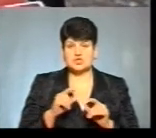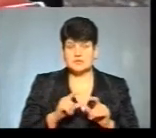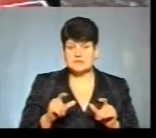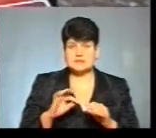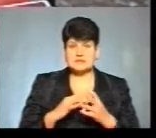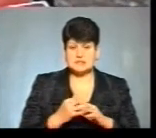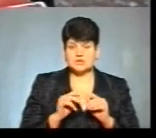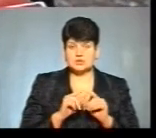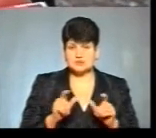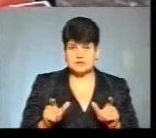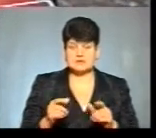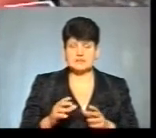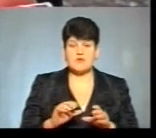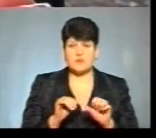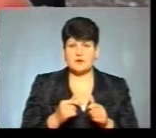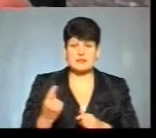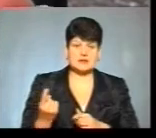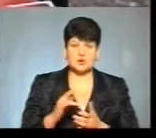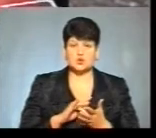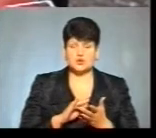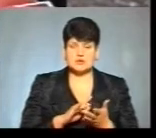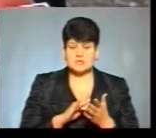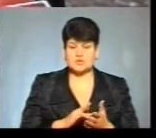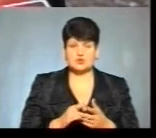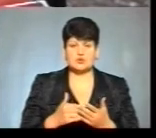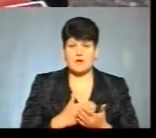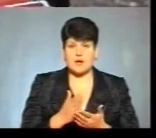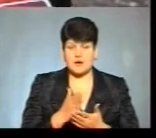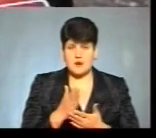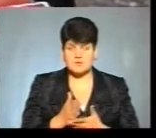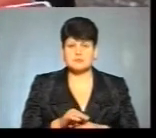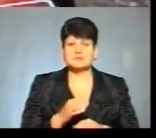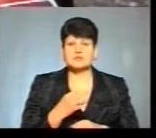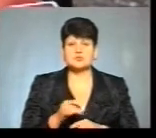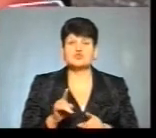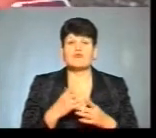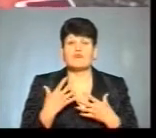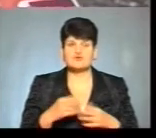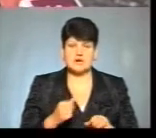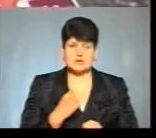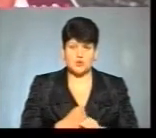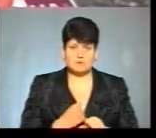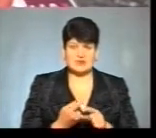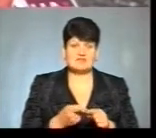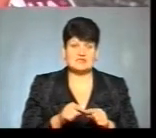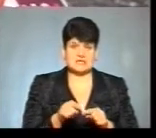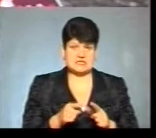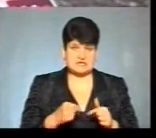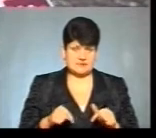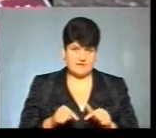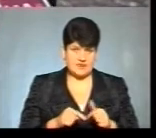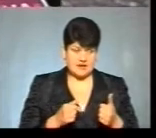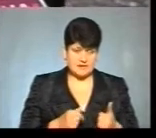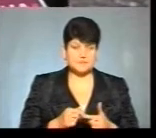формування єдиної туристичної карти кожного району для різних груп мандрівників. Скажіть, будь ласка, що вже зроблено в цій сфері? І чи